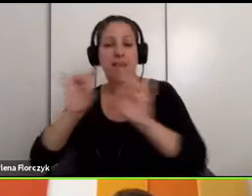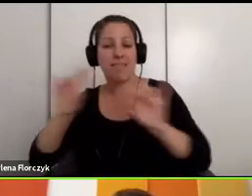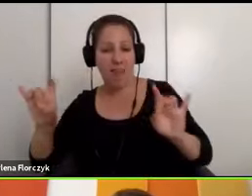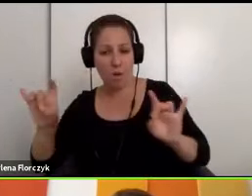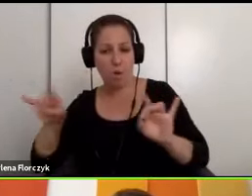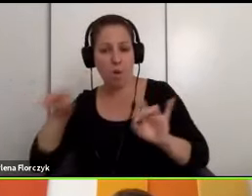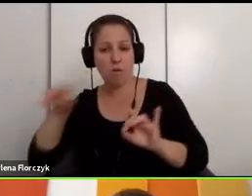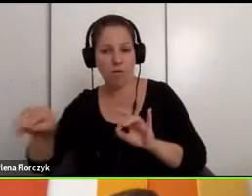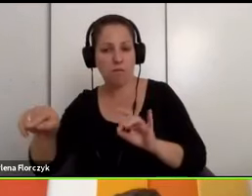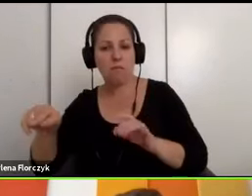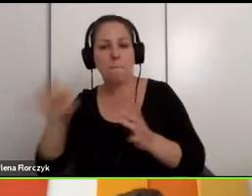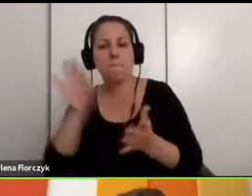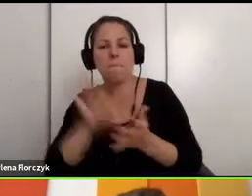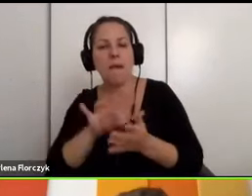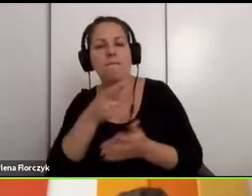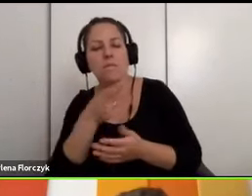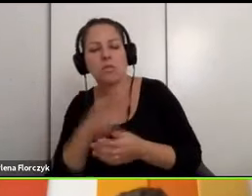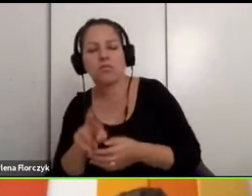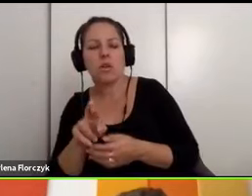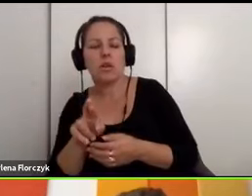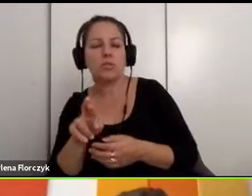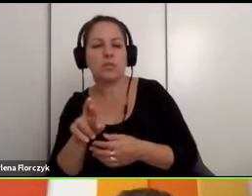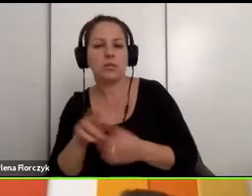od tego, żeby pewne rzeczy